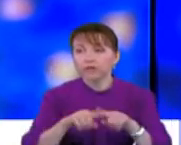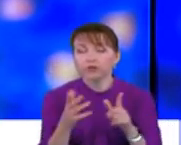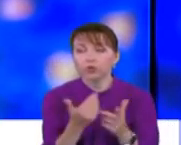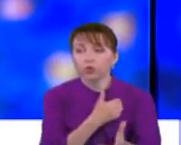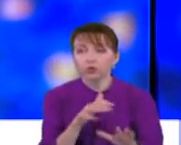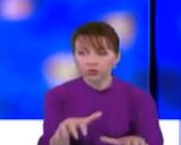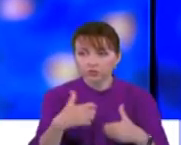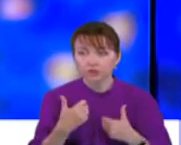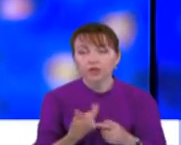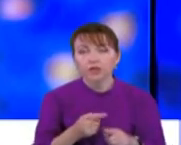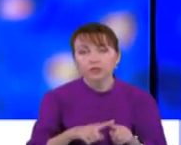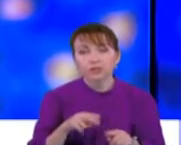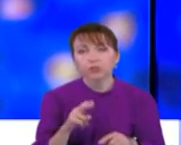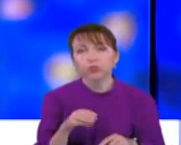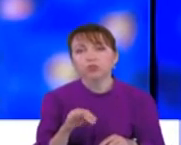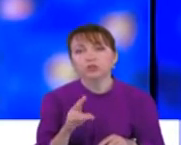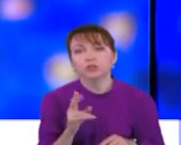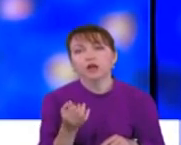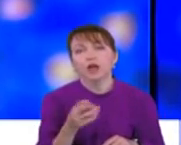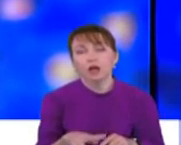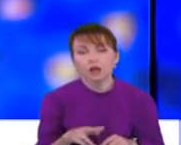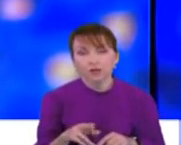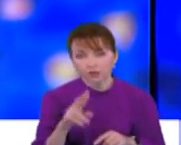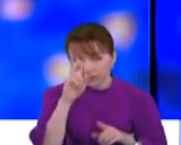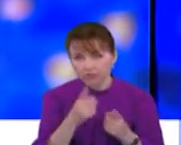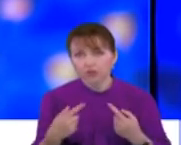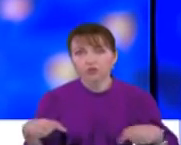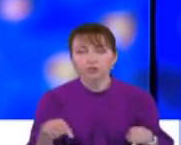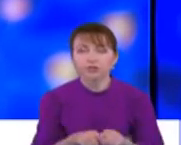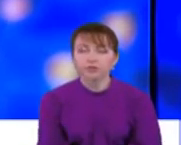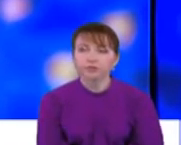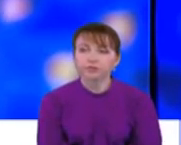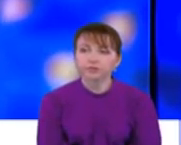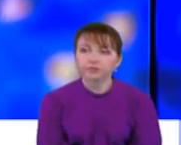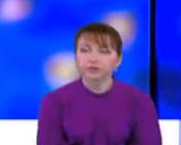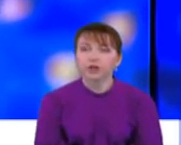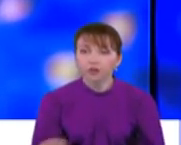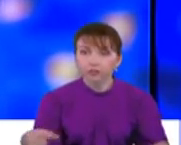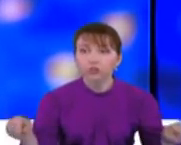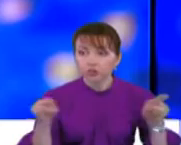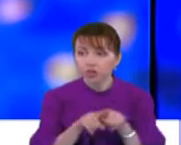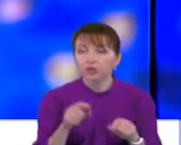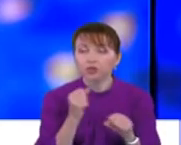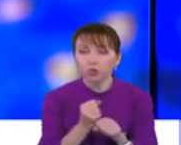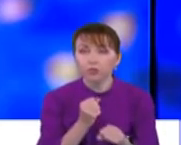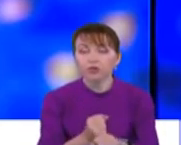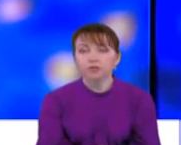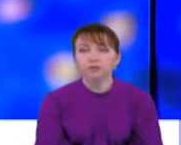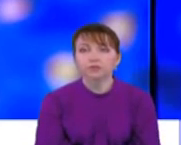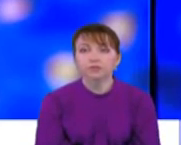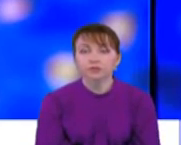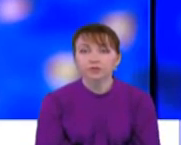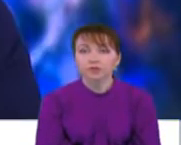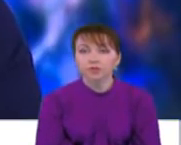таку путінський радянський, ну не радянський, а є. А чому ні? Так вони ж так і роблять. Вони ж є спадкоємці